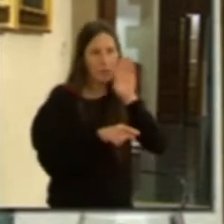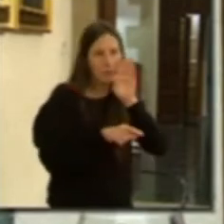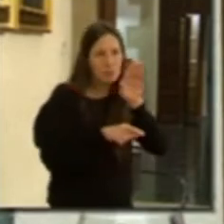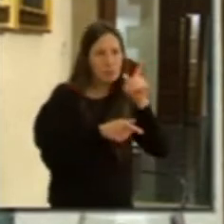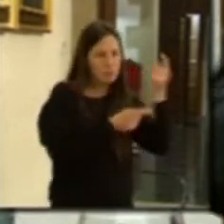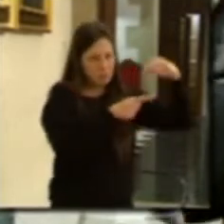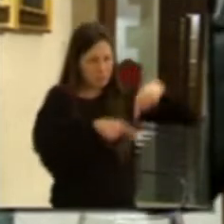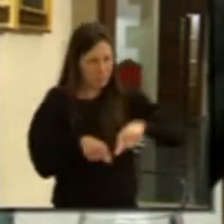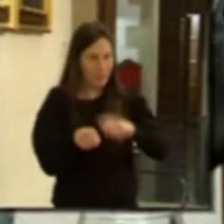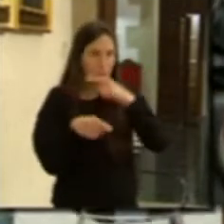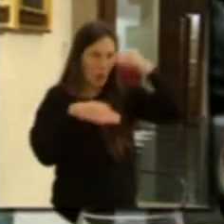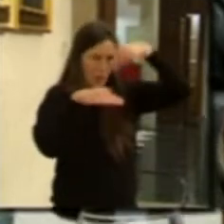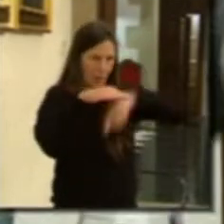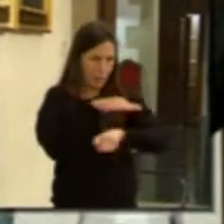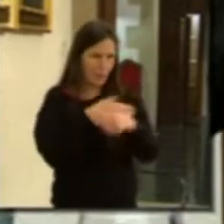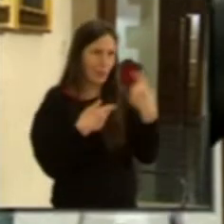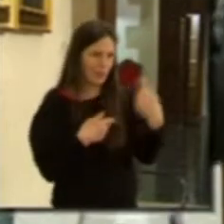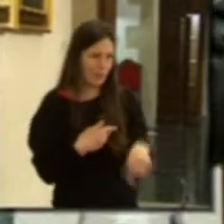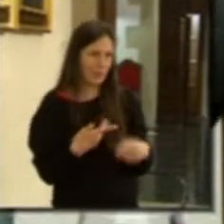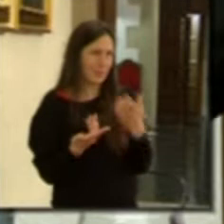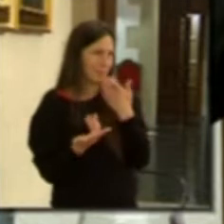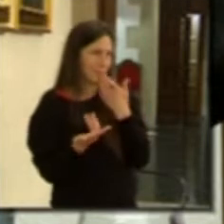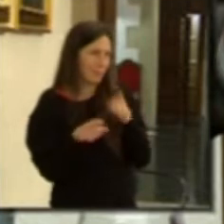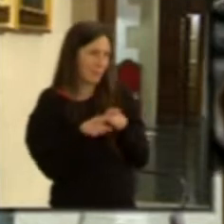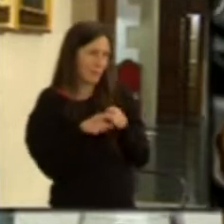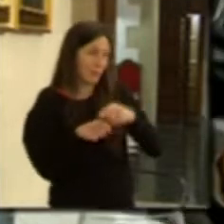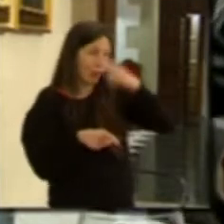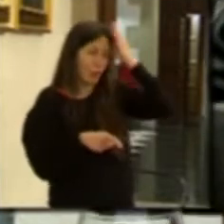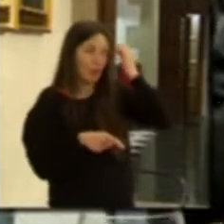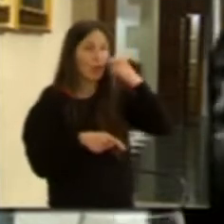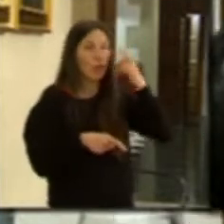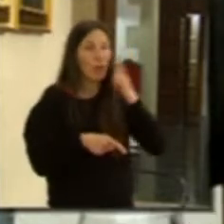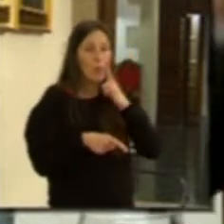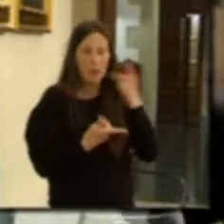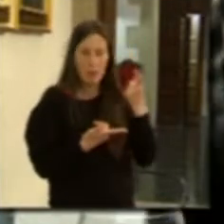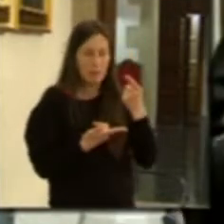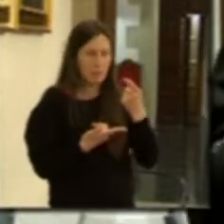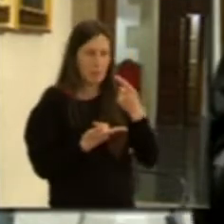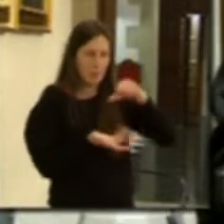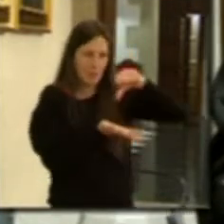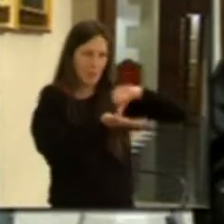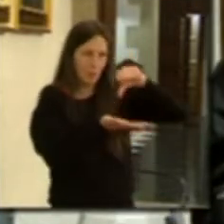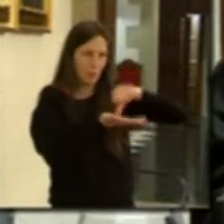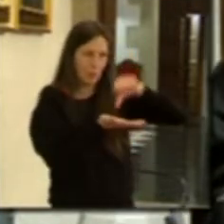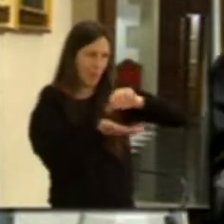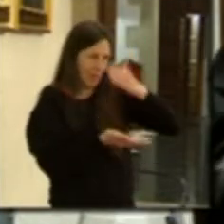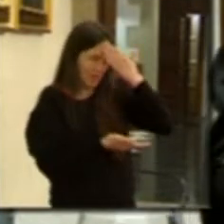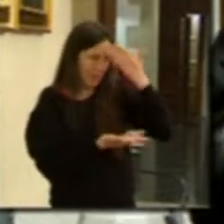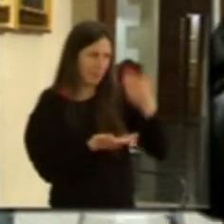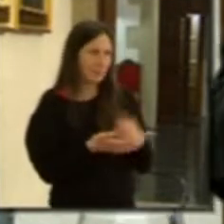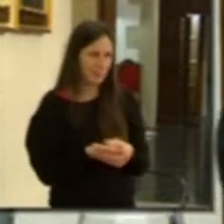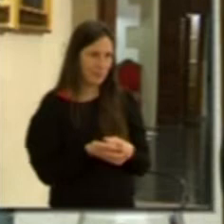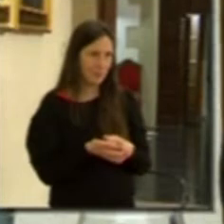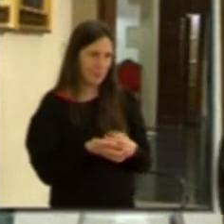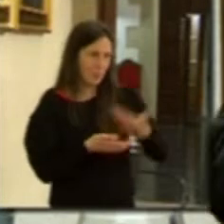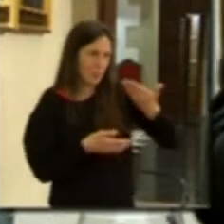romanes. Ja. Per tant, Roma, o l'imperi romà, va continuar sent una etapa on les ciutats eren l'essència d'aquell imperi. Eren